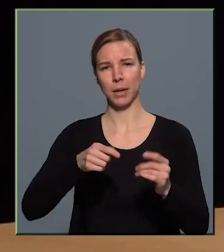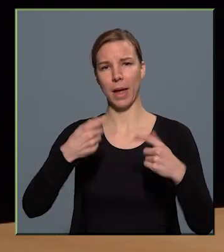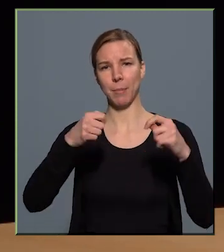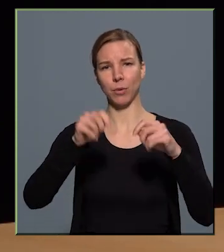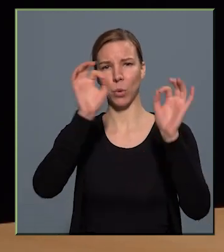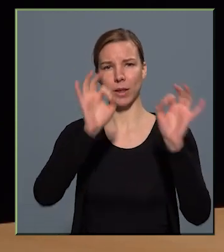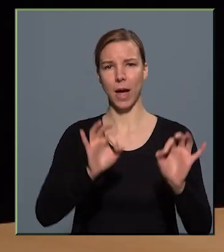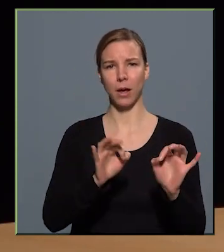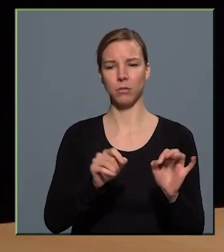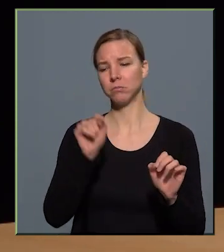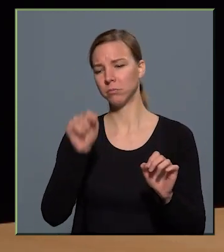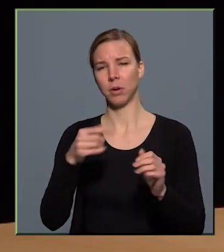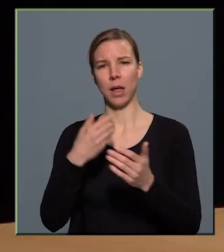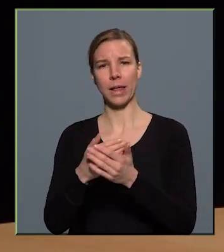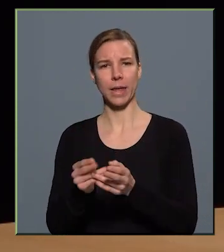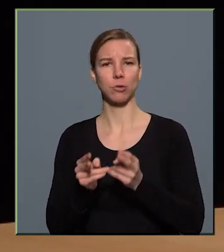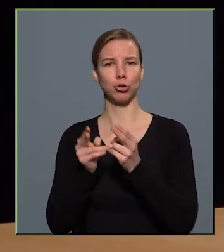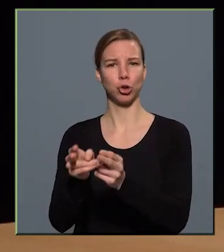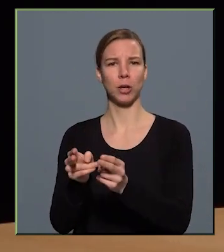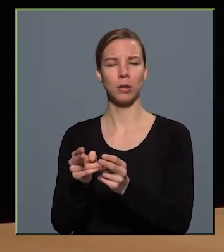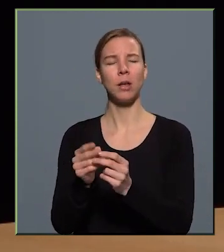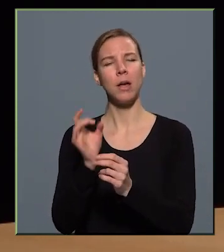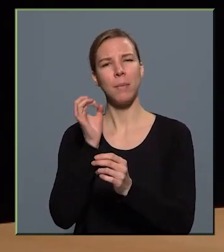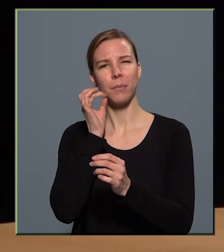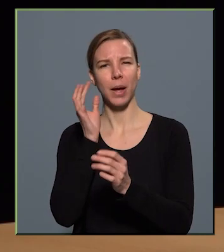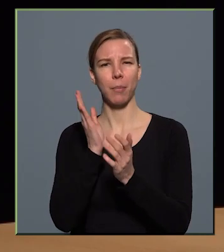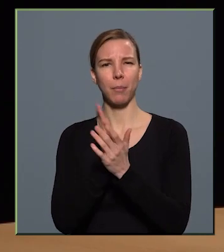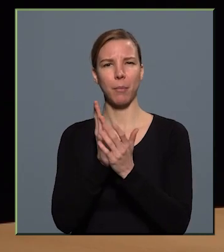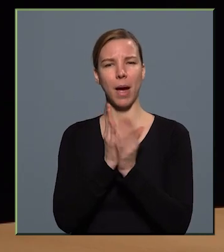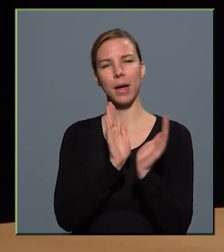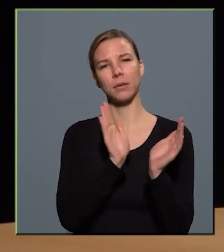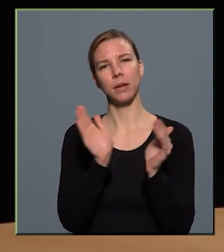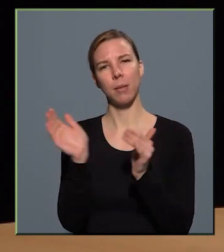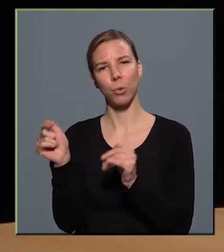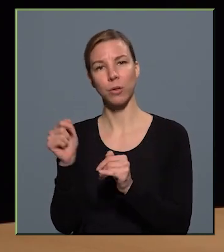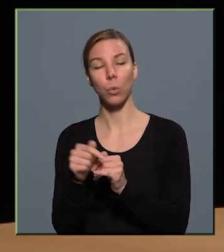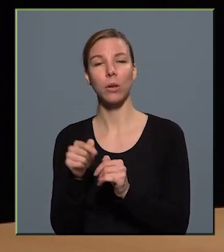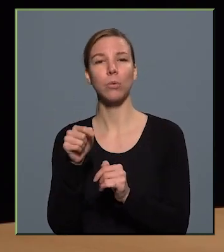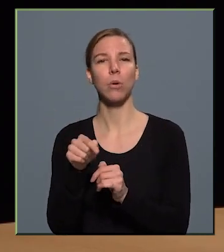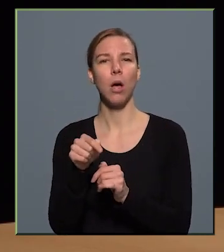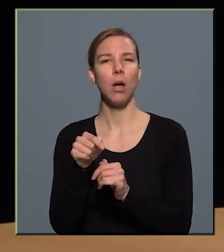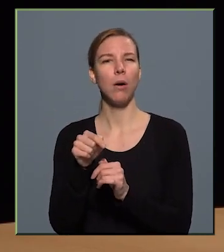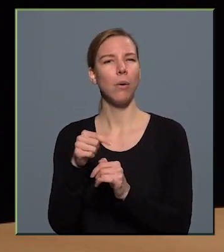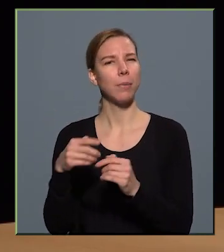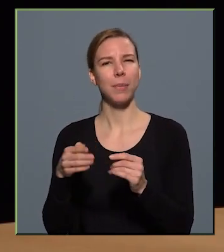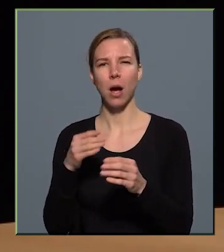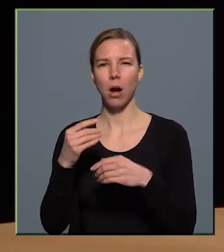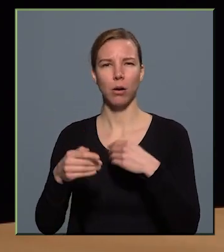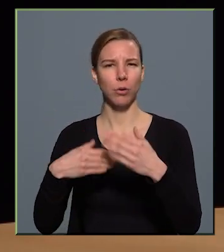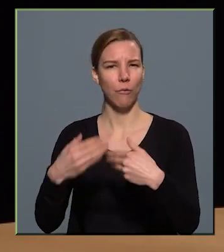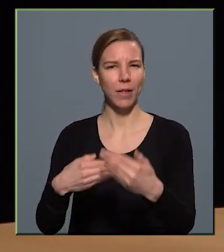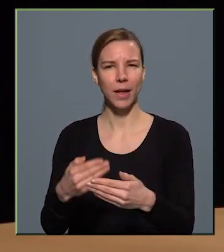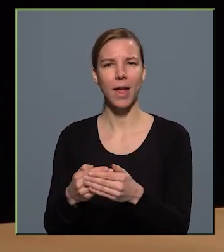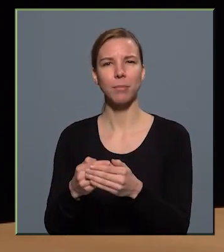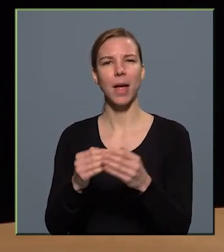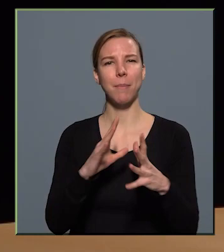egy vasúti sín, de építünk. Tehát, hogy egy picit elmozdultunk afelé, hogy nézzük meg, hogy ez mivel jár, mit nyerünk, vagy mit